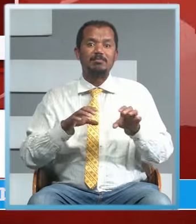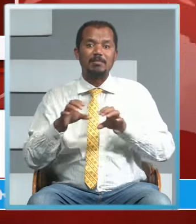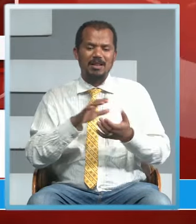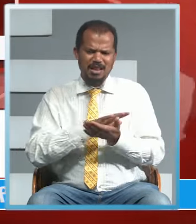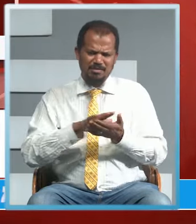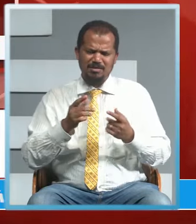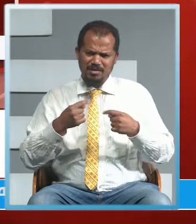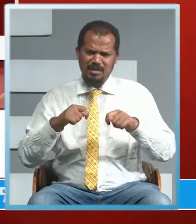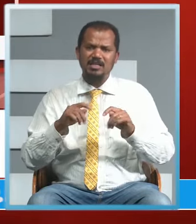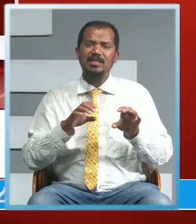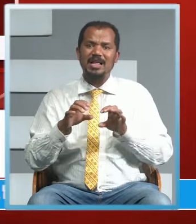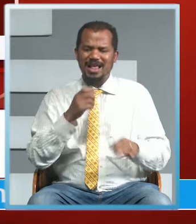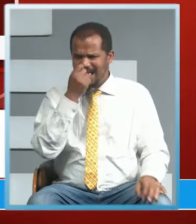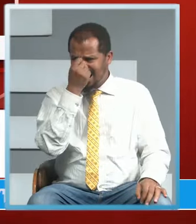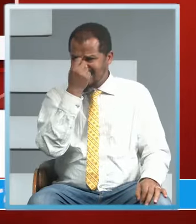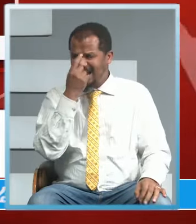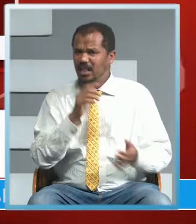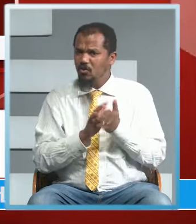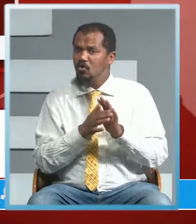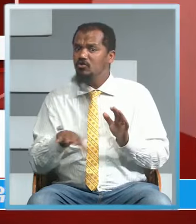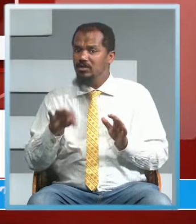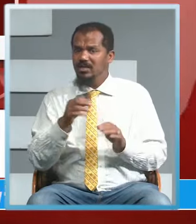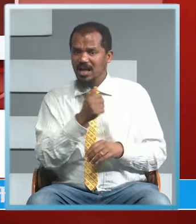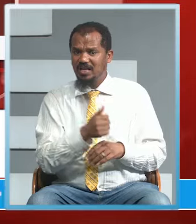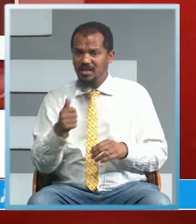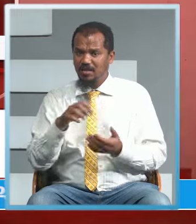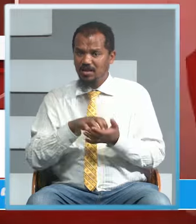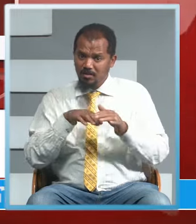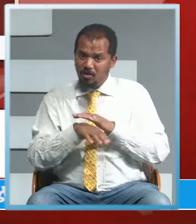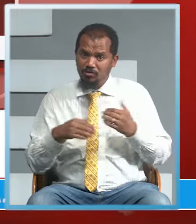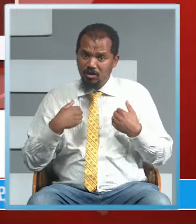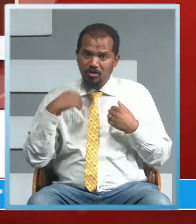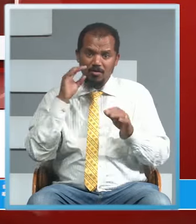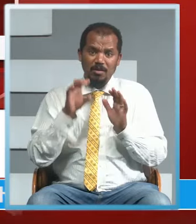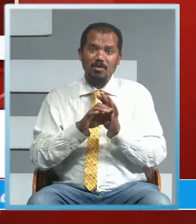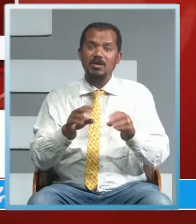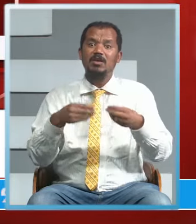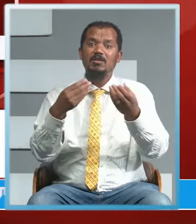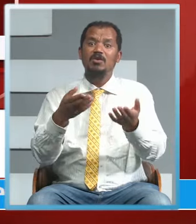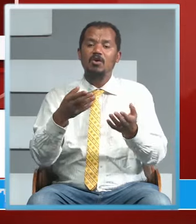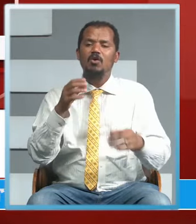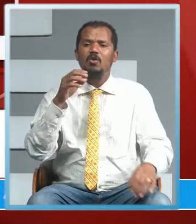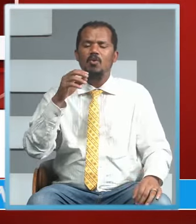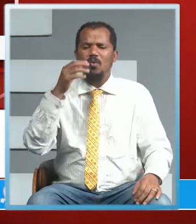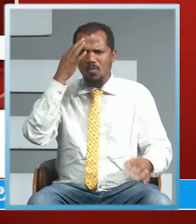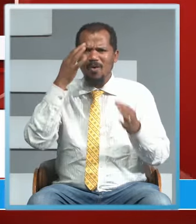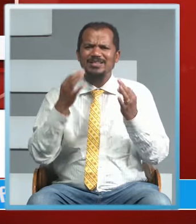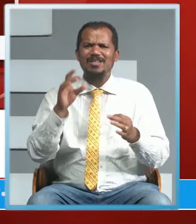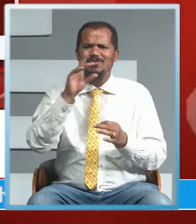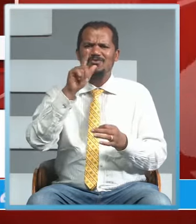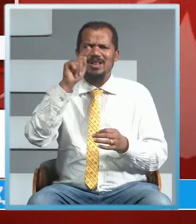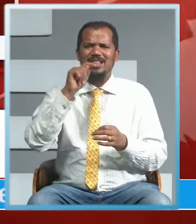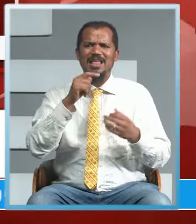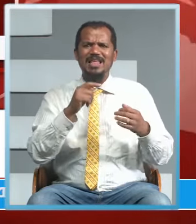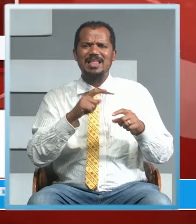በማድረግ ለማጣራት ጥረት እናደርጋለን። አጣራጣሪ ሆኖ ሲገኝ አዲስ አበባ ከተማ ውስጥ ካሉ መታወቂያ ከሚሰጠው ከወሳኝ ኩነት ጋር